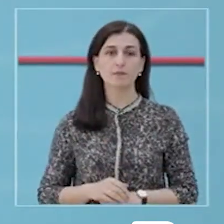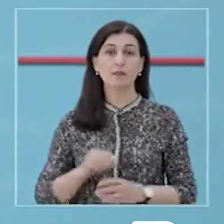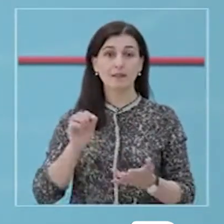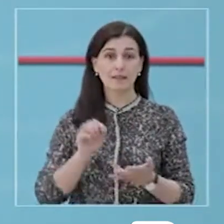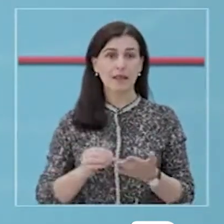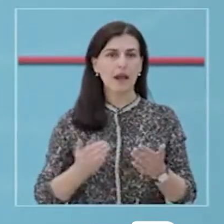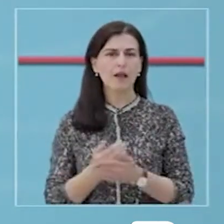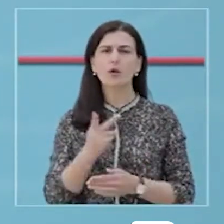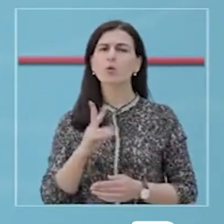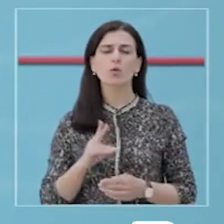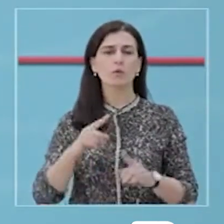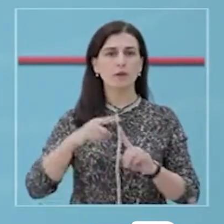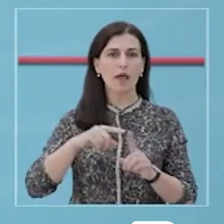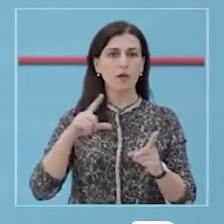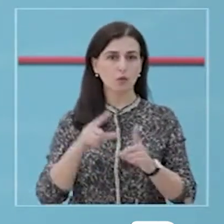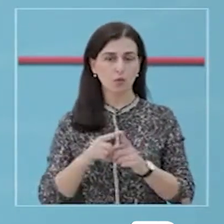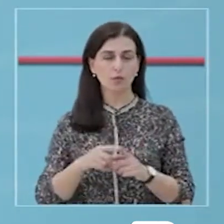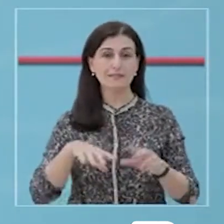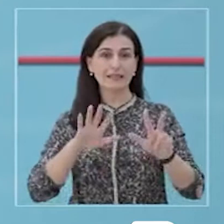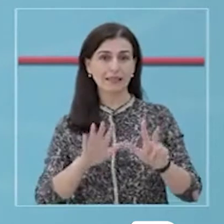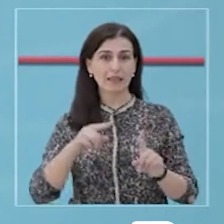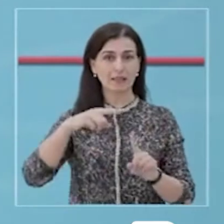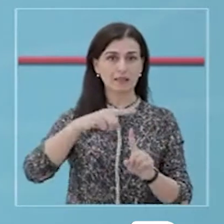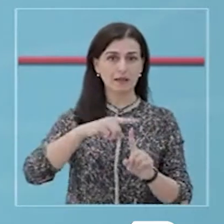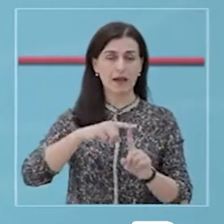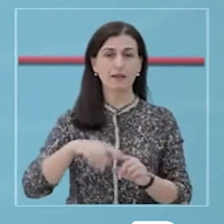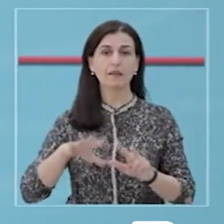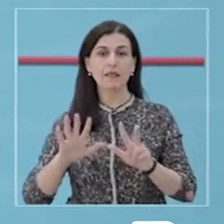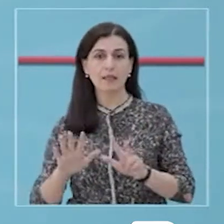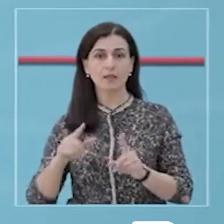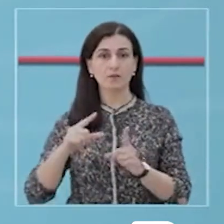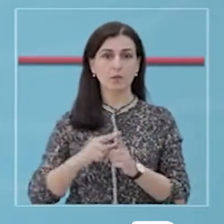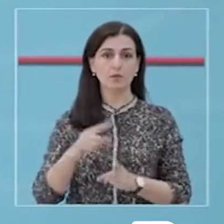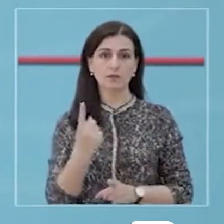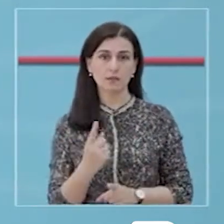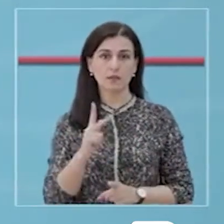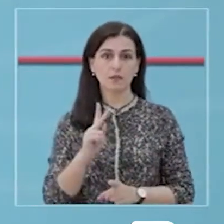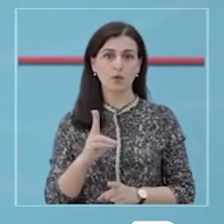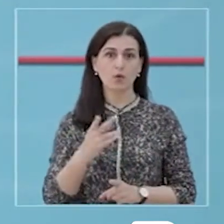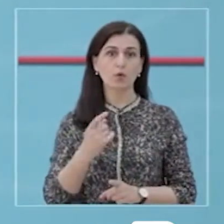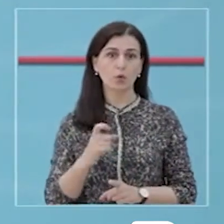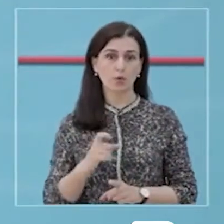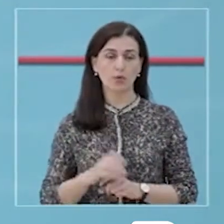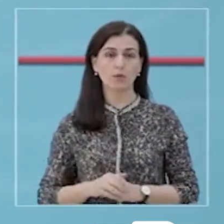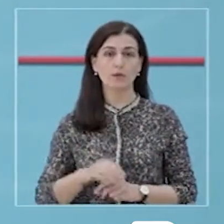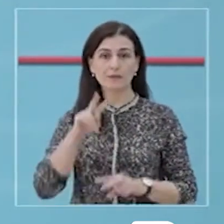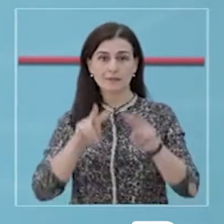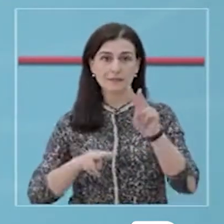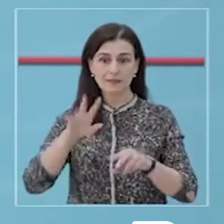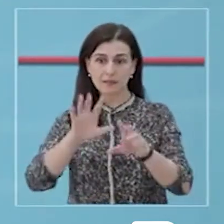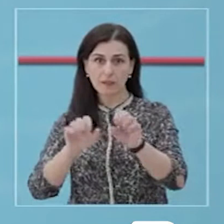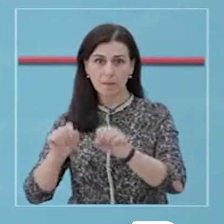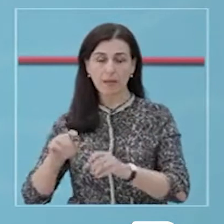kryesisht në Tiranë dhe në Durrës. 8 raste kemi në Tiranë, 8 në Durrës dhe 1 në Kruj. Hetimi epidemiologjik ka treguar